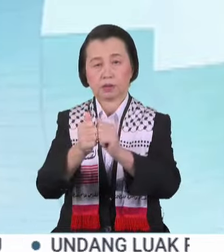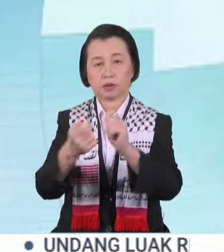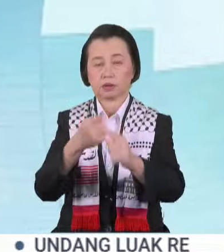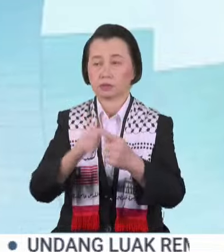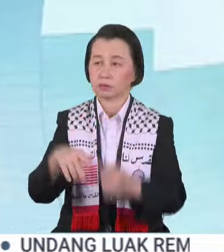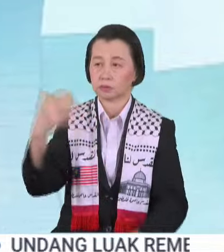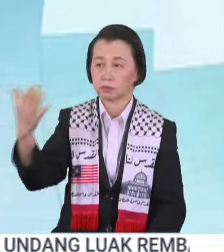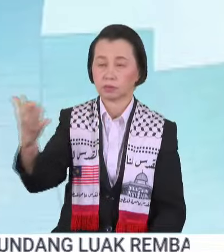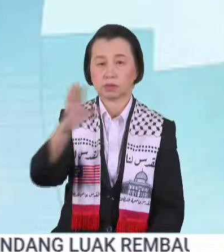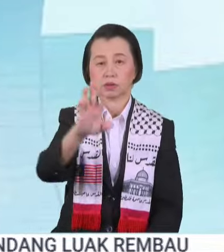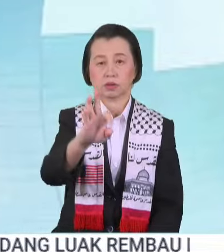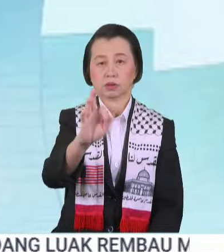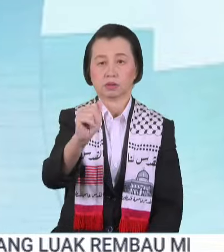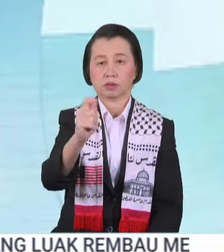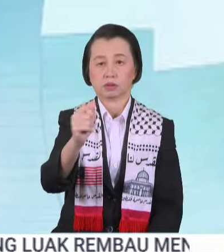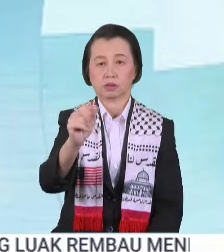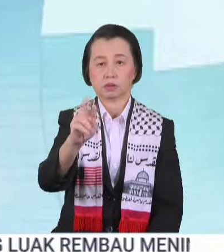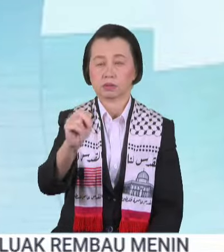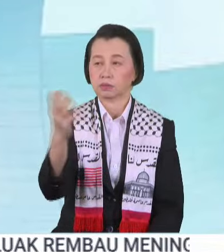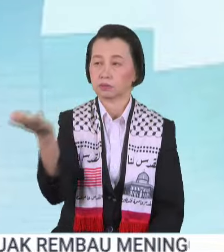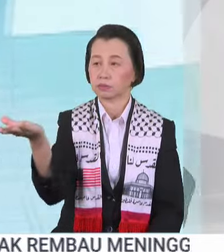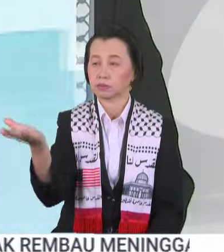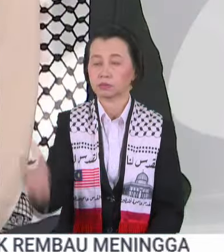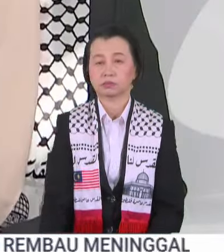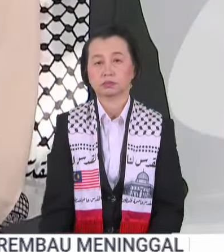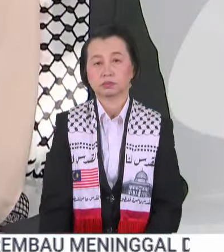penyampai Fatin Nasuha Rashid. Silakan, Fatin.